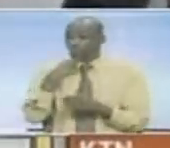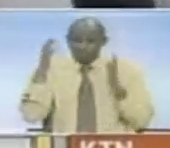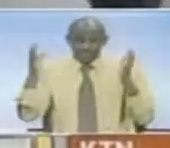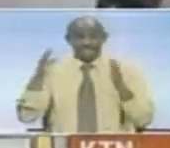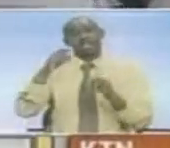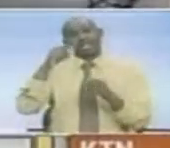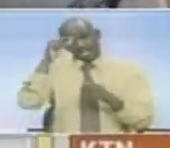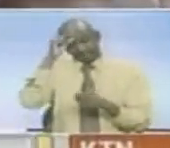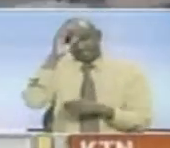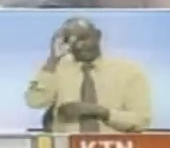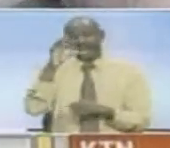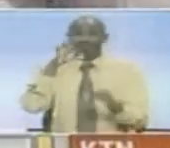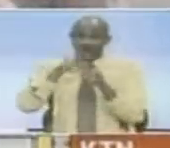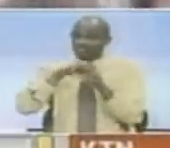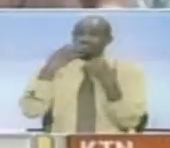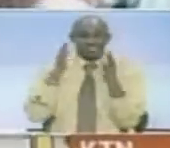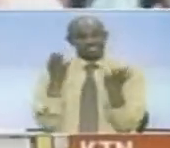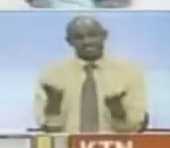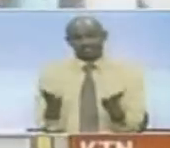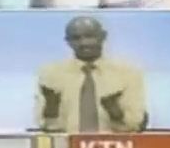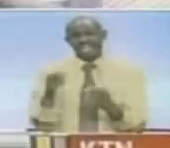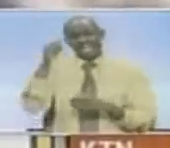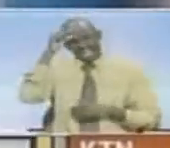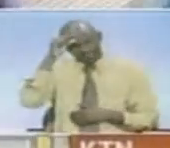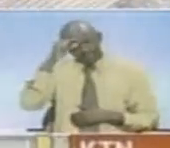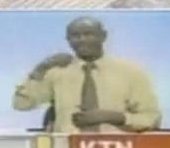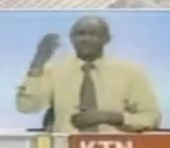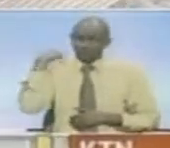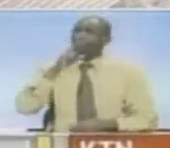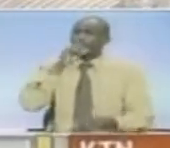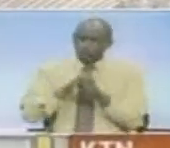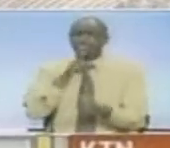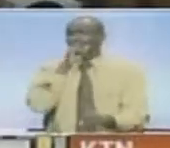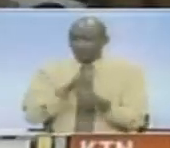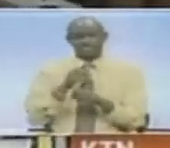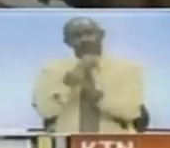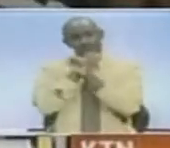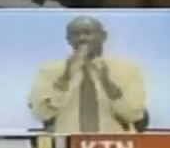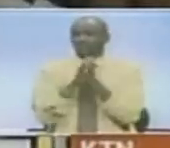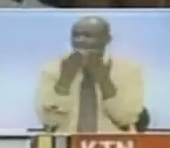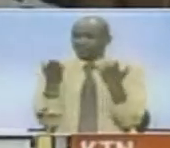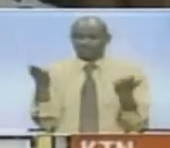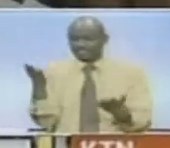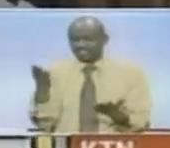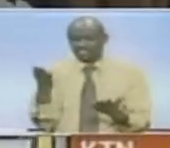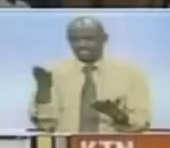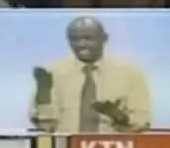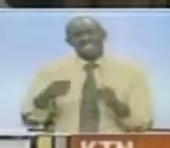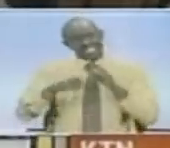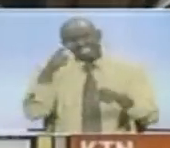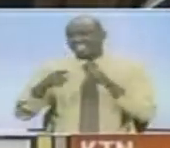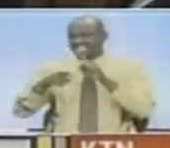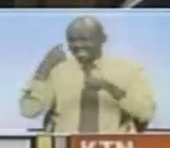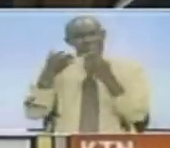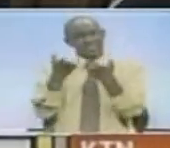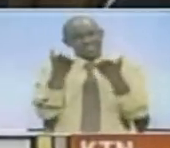walioichagua kikatiba. Serikali iliyowaahidi kuwalinda pamoja na mali zao. Mauaji ya kiholela yanazidi